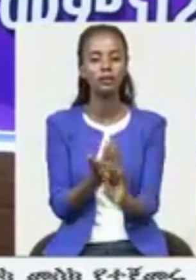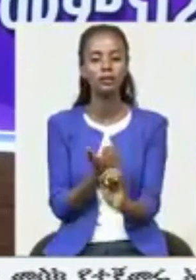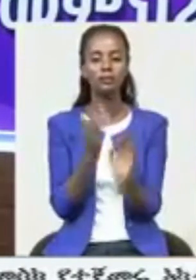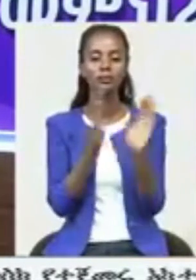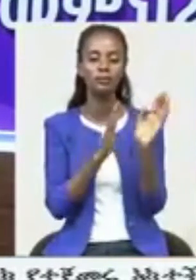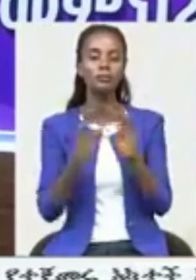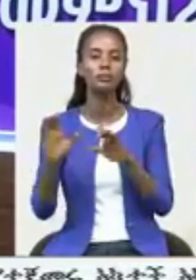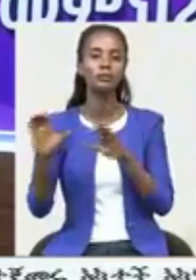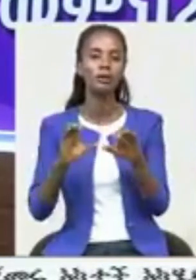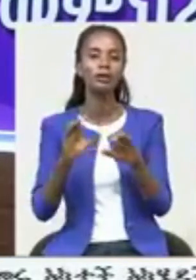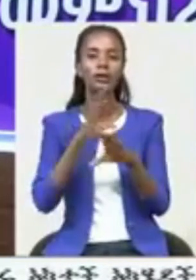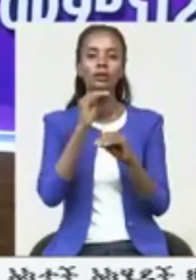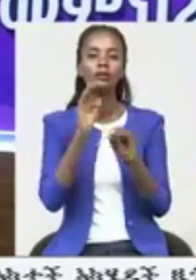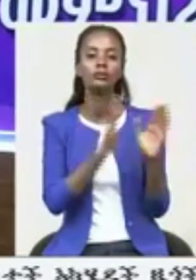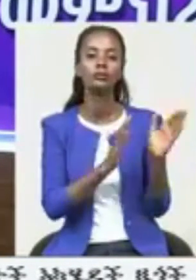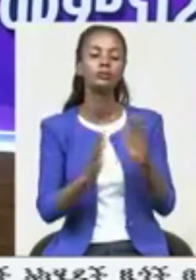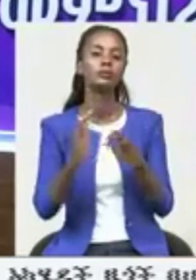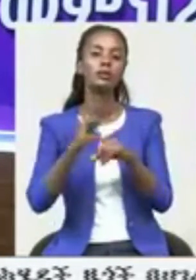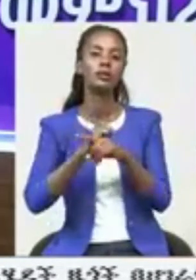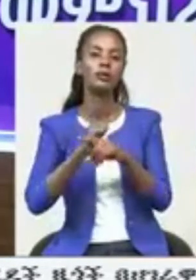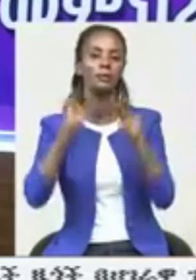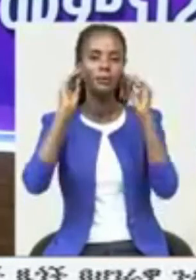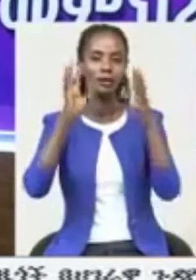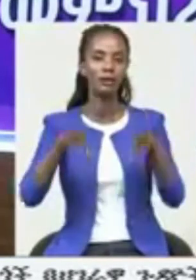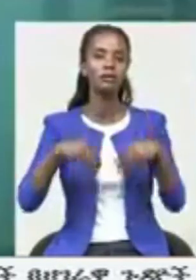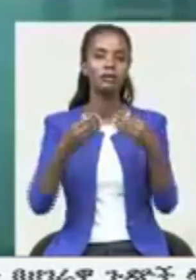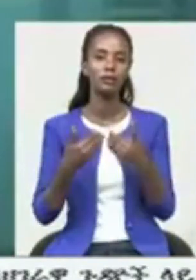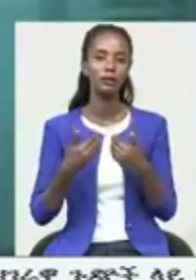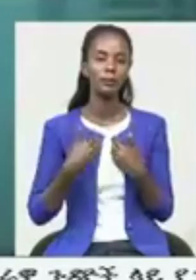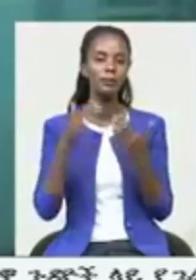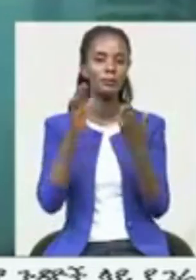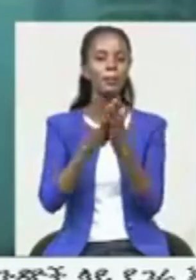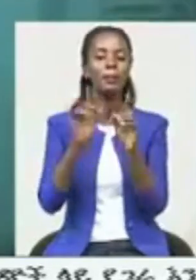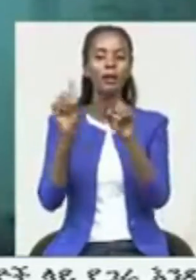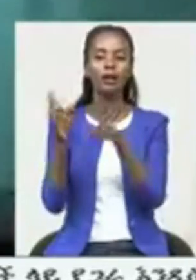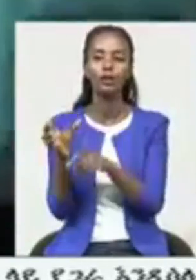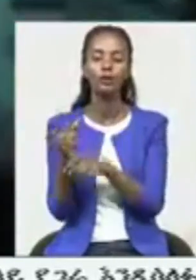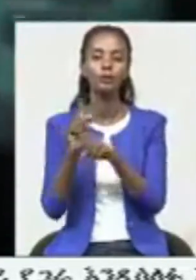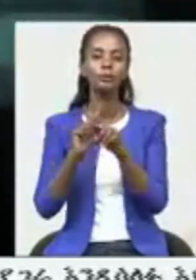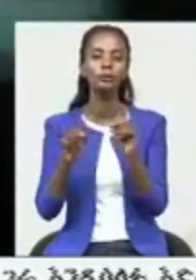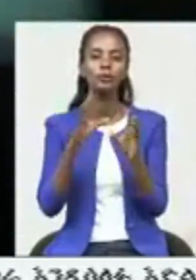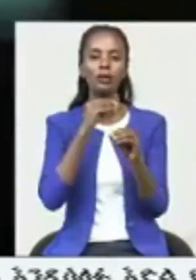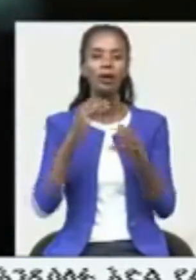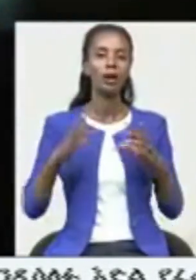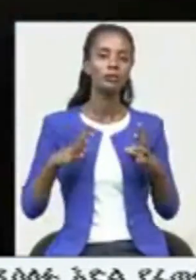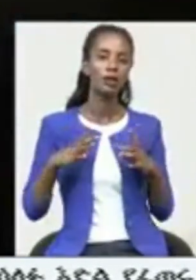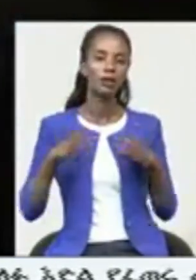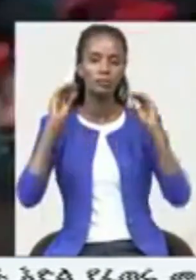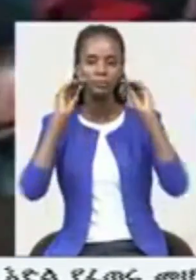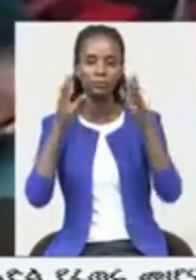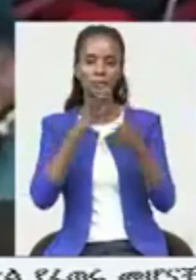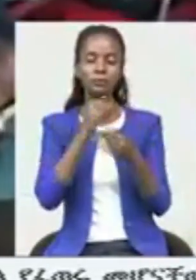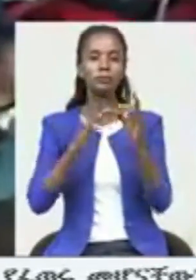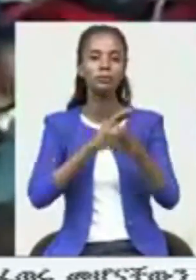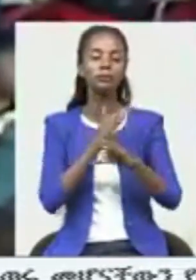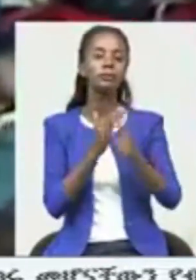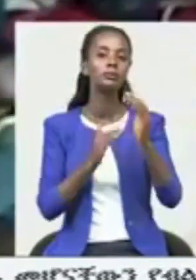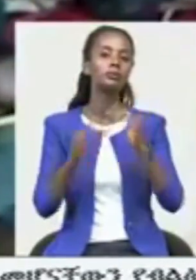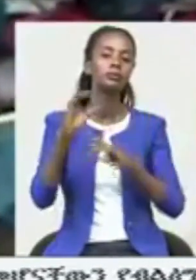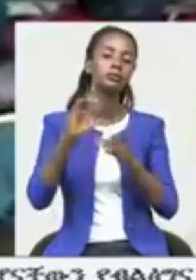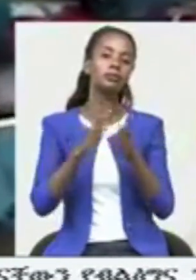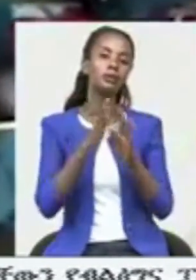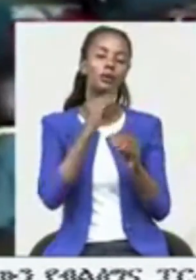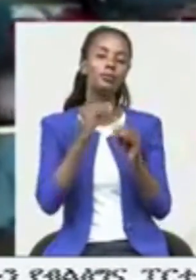ዝግጅቱን ለማድረግ የስክሪፕት ዝግጅት ስልጠና ለመምህራን እየሰጠን ያለ ነው ማለት ነው። ትምህርት በሬዲዮ በተለይም እያዝናና የማስተማር አቅሙ ከፍተኛ በመሆኑና